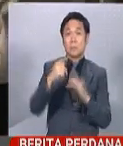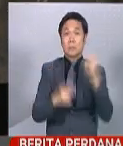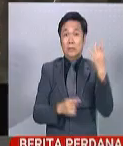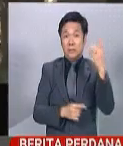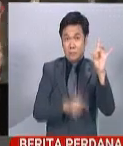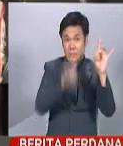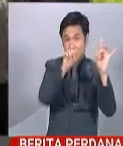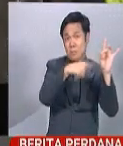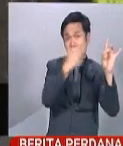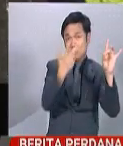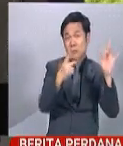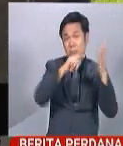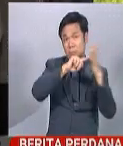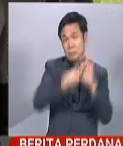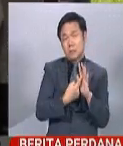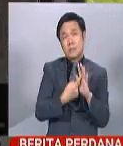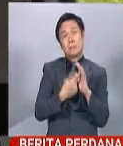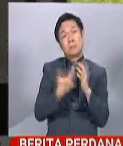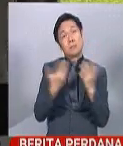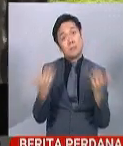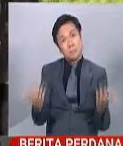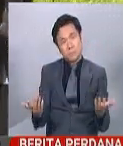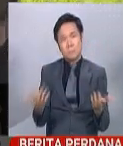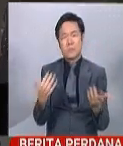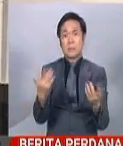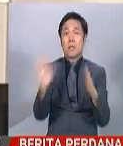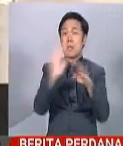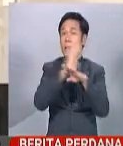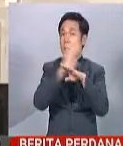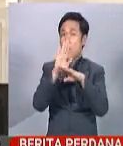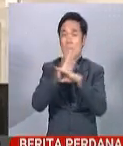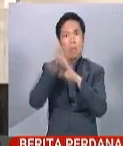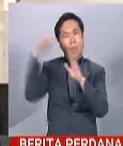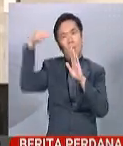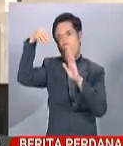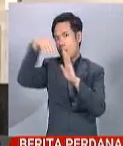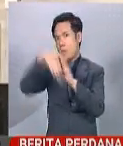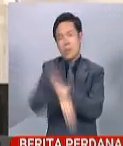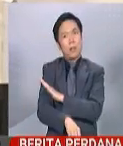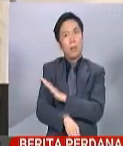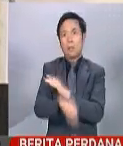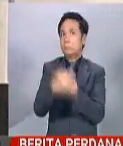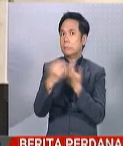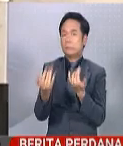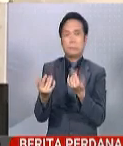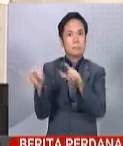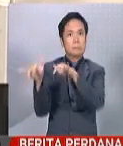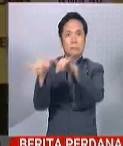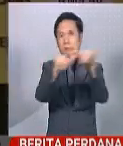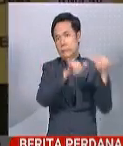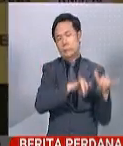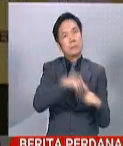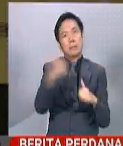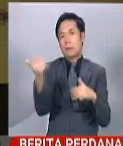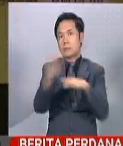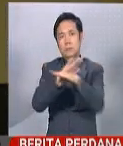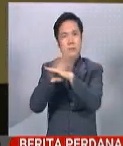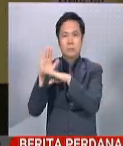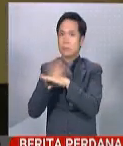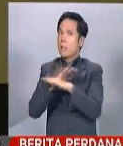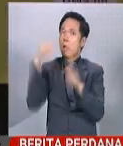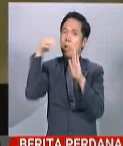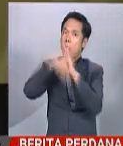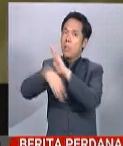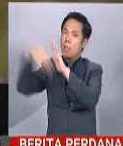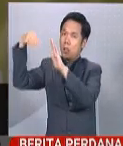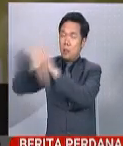18 Mac lepas, tidak dinafikan pendapatan perniagaan mereka merosot dan senasib dengan peniaga lain. Bagaimanapun, perniagaan